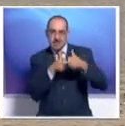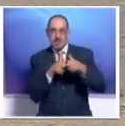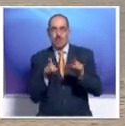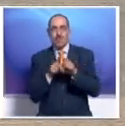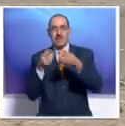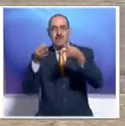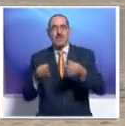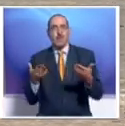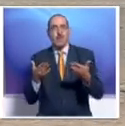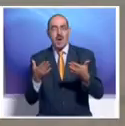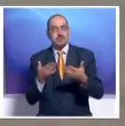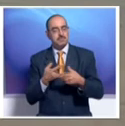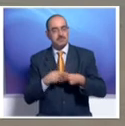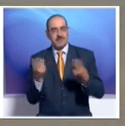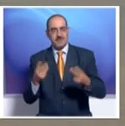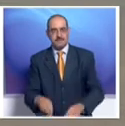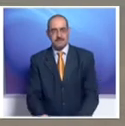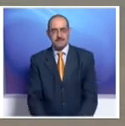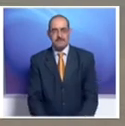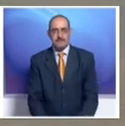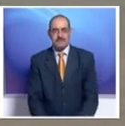كلل بالنجاح التام.